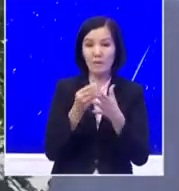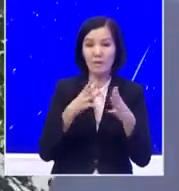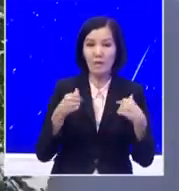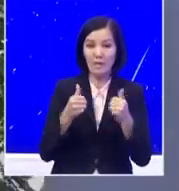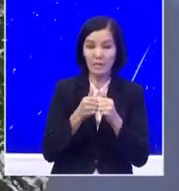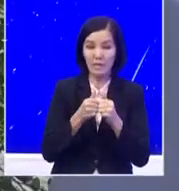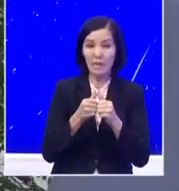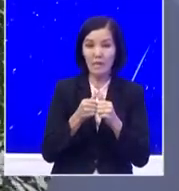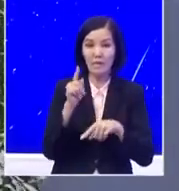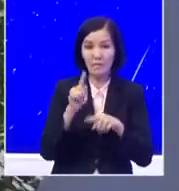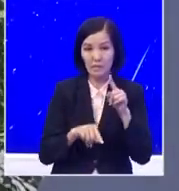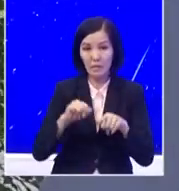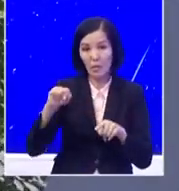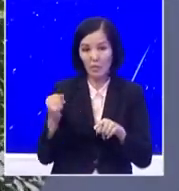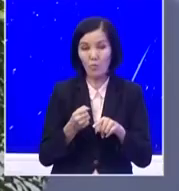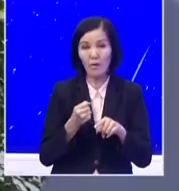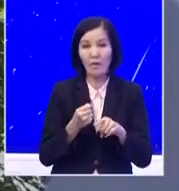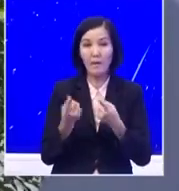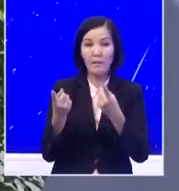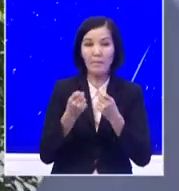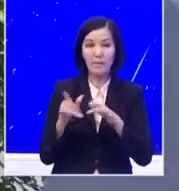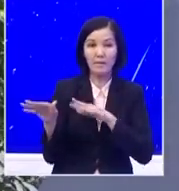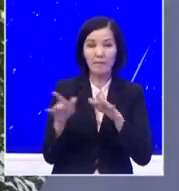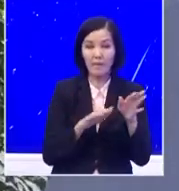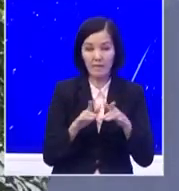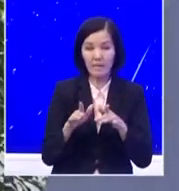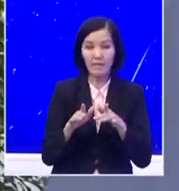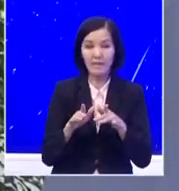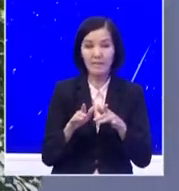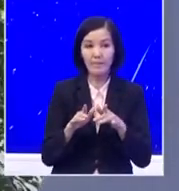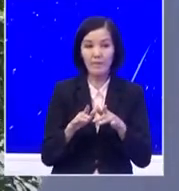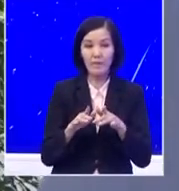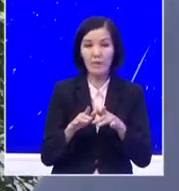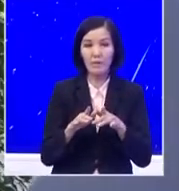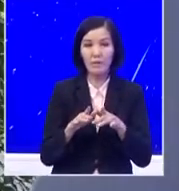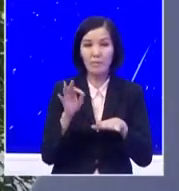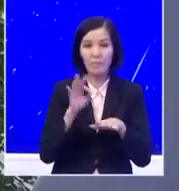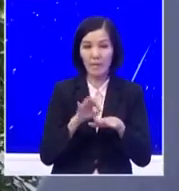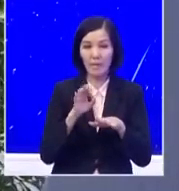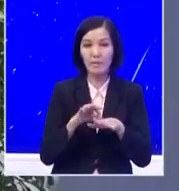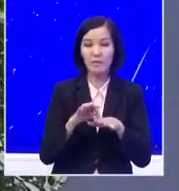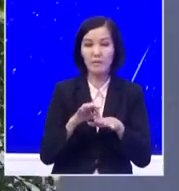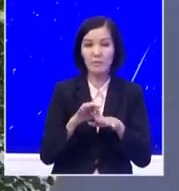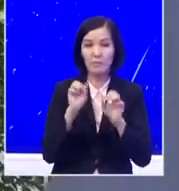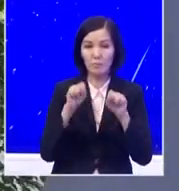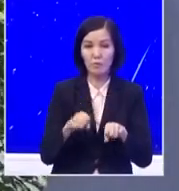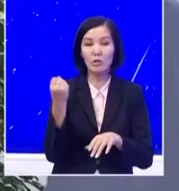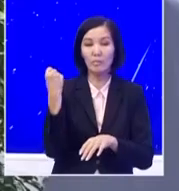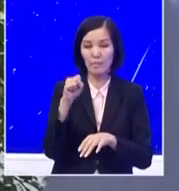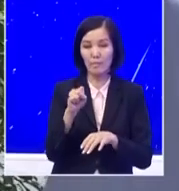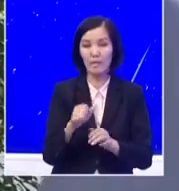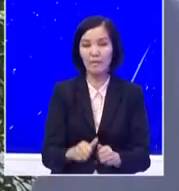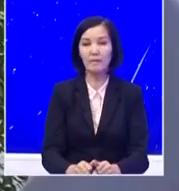родных. Так что призыв данной акции к тому, что мы справимся с данной трудностью только